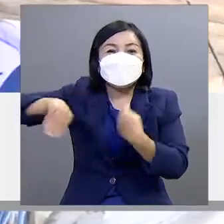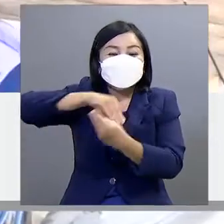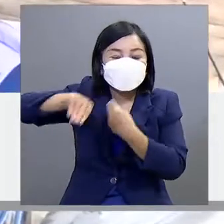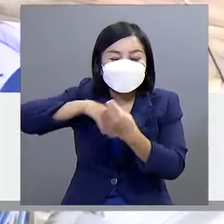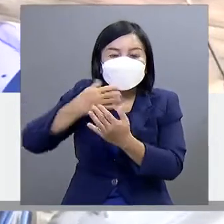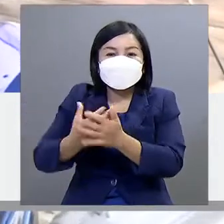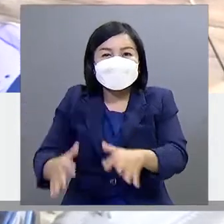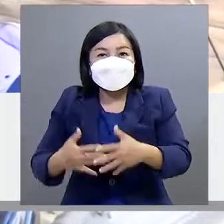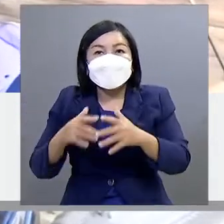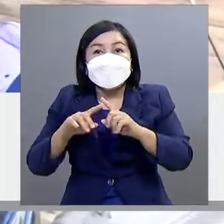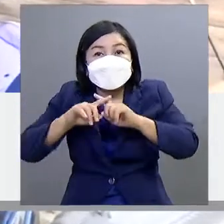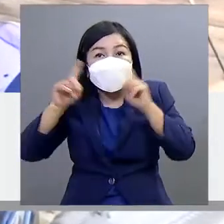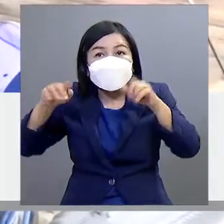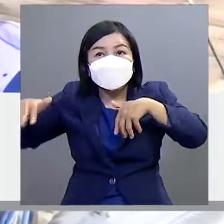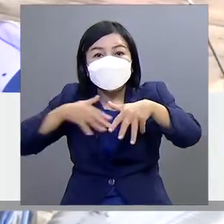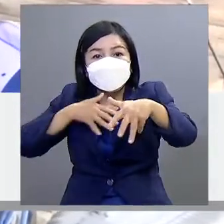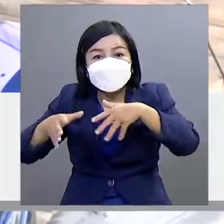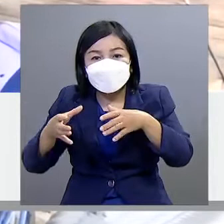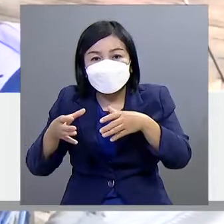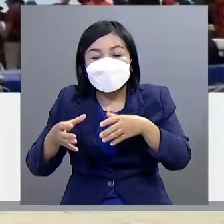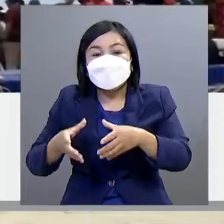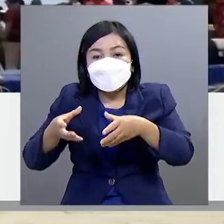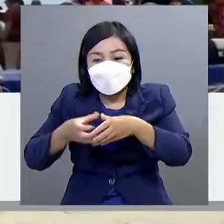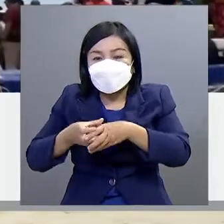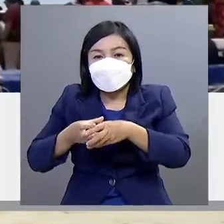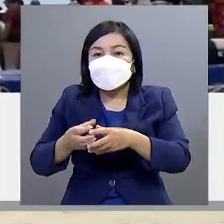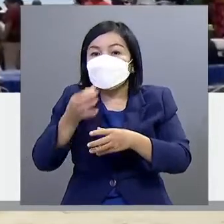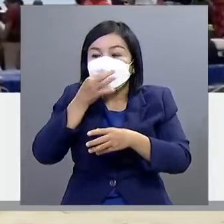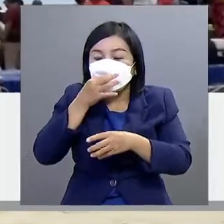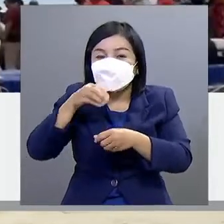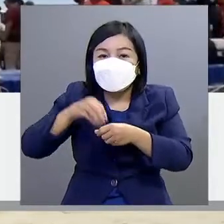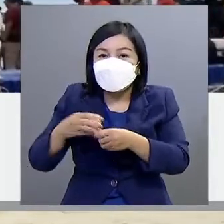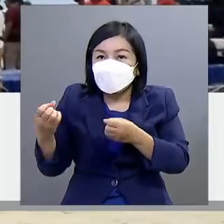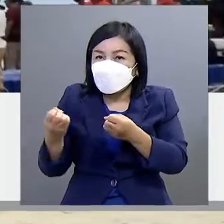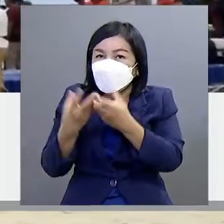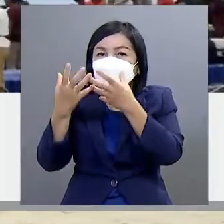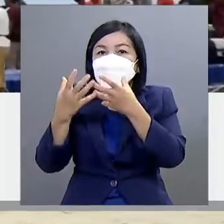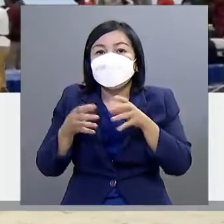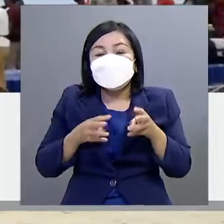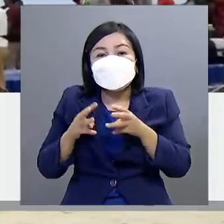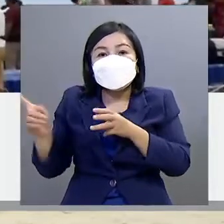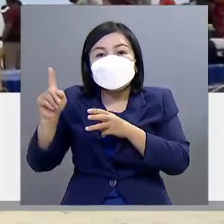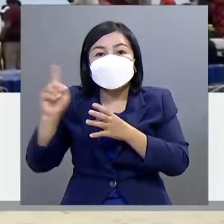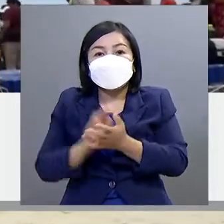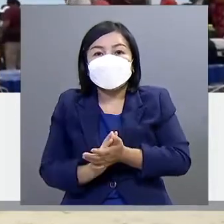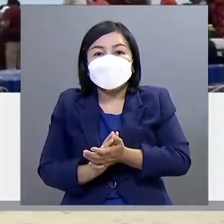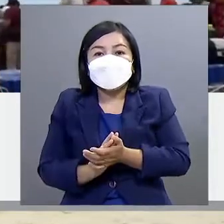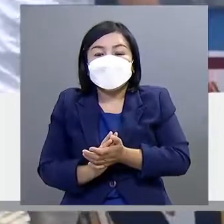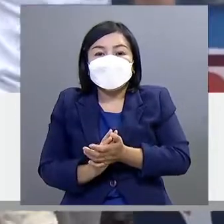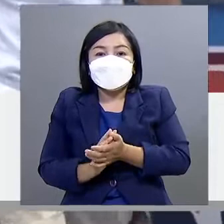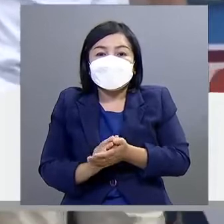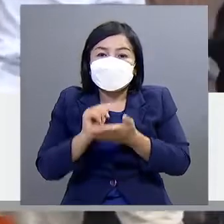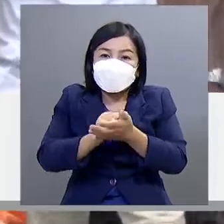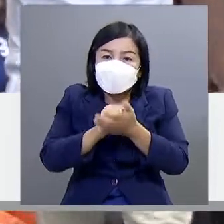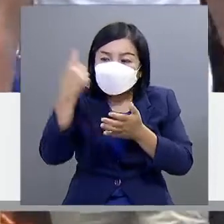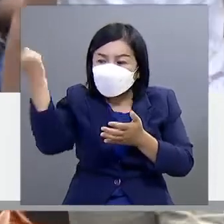อุรักลาโวยบนเกาะลีเป๊ะยังคงได้รับผลกระทบไม่สามารถรองรับการท่องเที่ยวได้ค่ะบรรดาที่พักรี